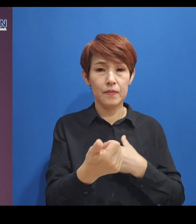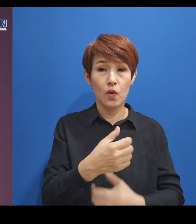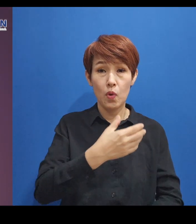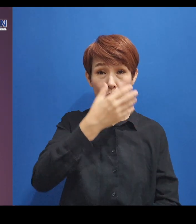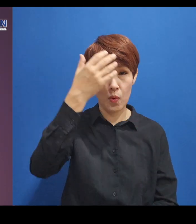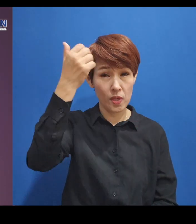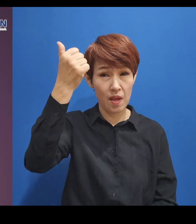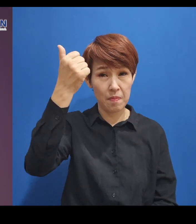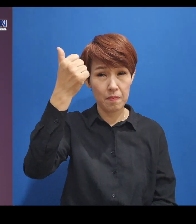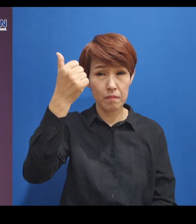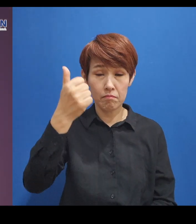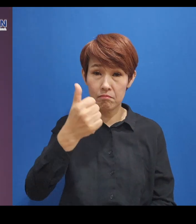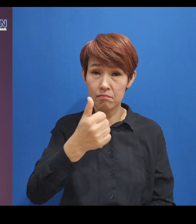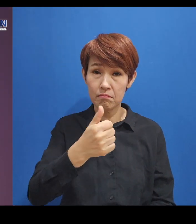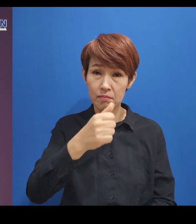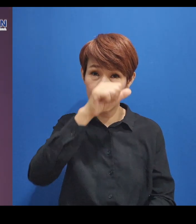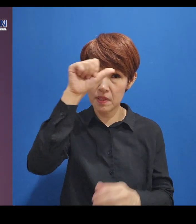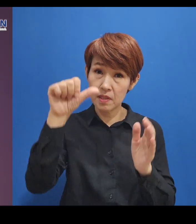인생 끝났나요?